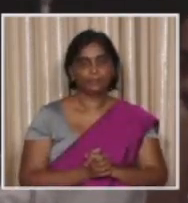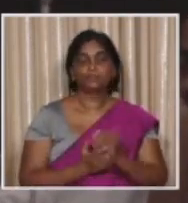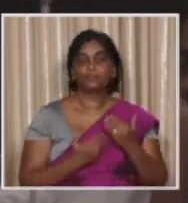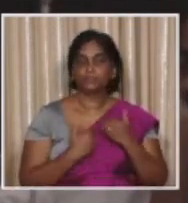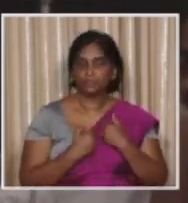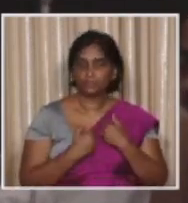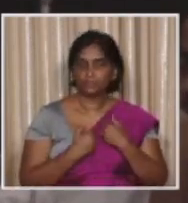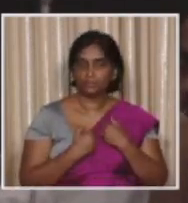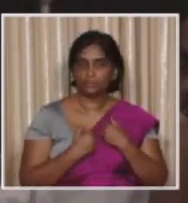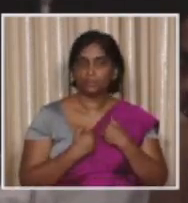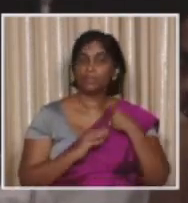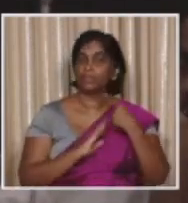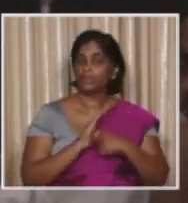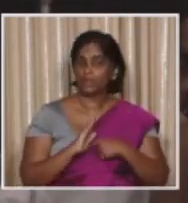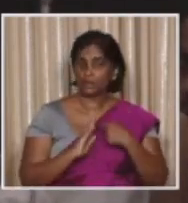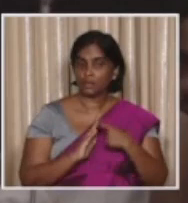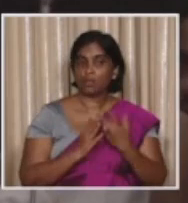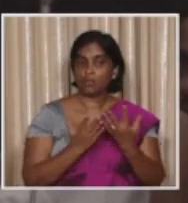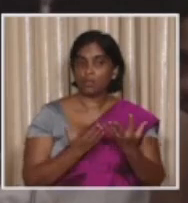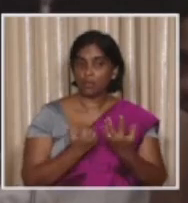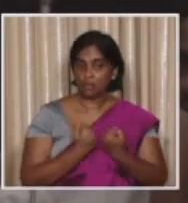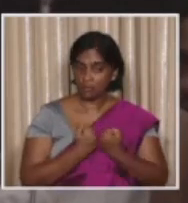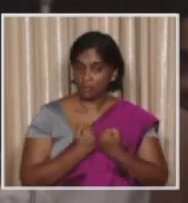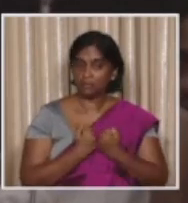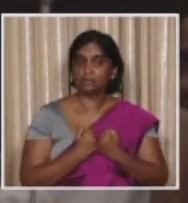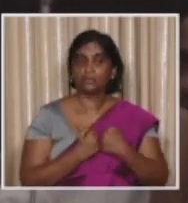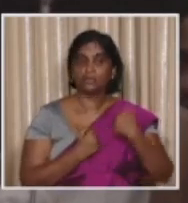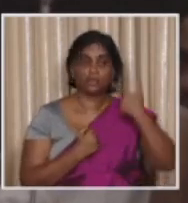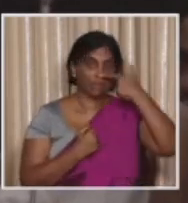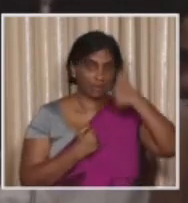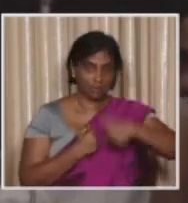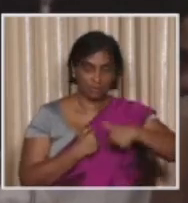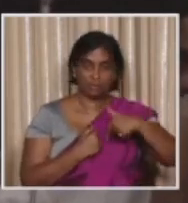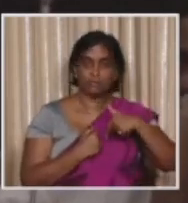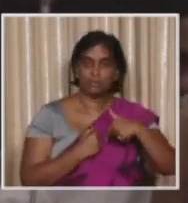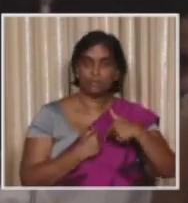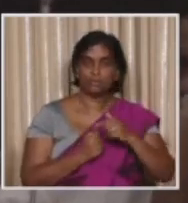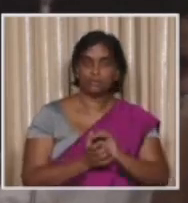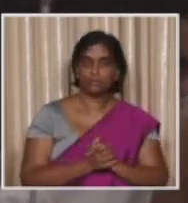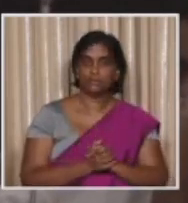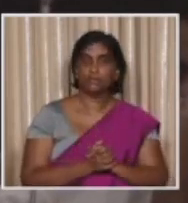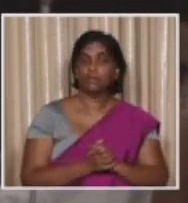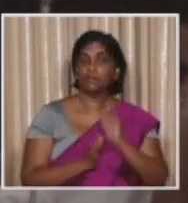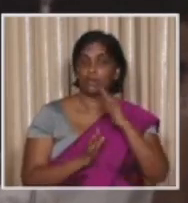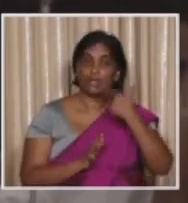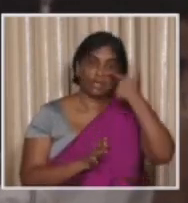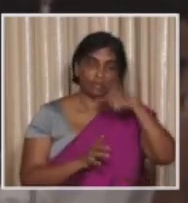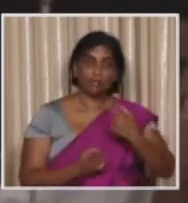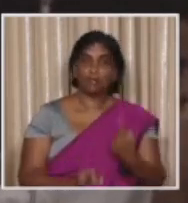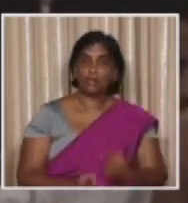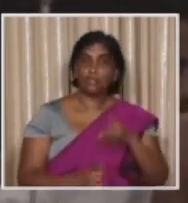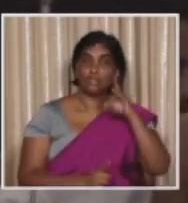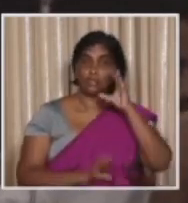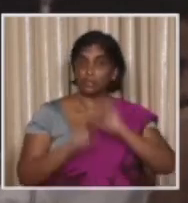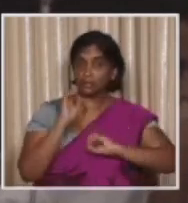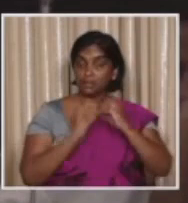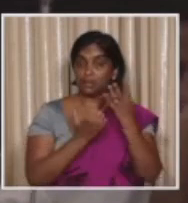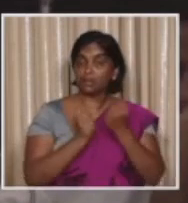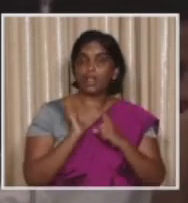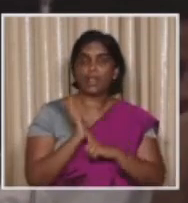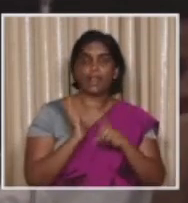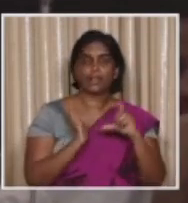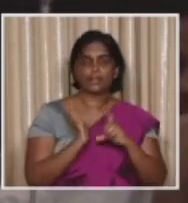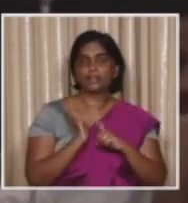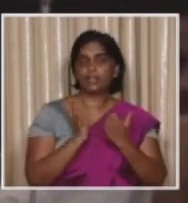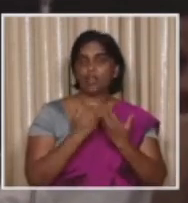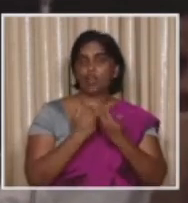අපේ රටේ අවශ්‍ය බලශක්ති ක්ෂේත්‍රයේ ඉන්ධන අවශ්‍යතාවයේ 100%ක් ගත්ත ණයවර ලිපි විවෘත